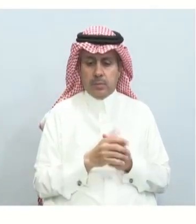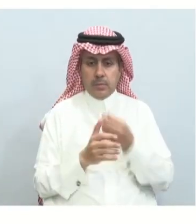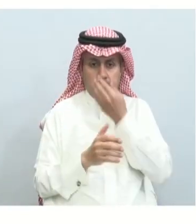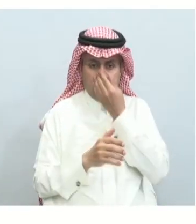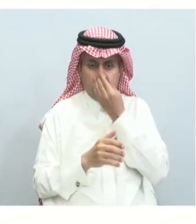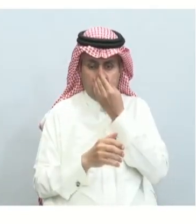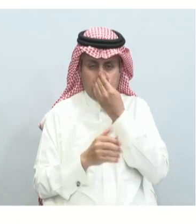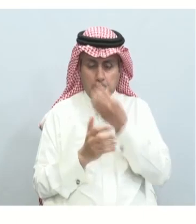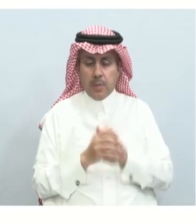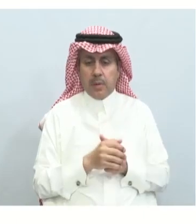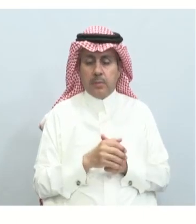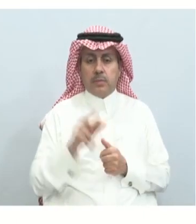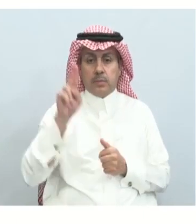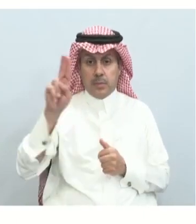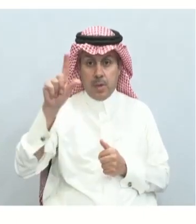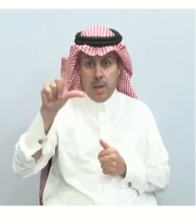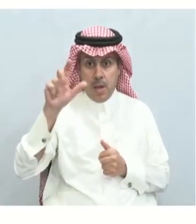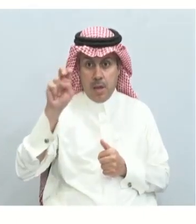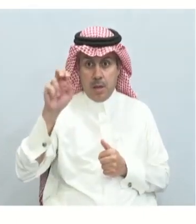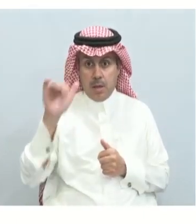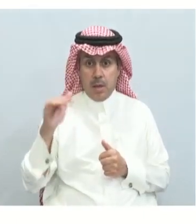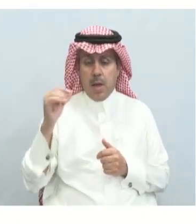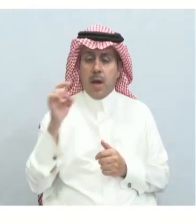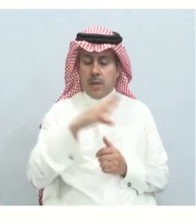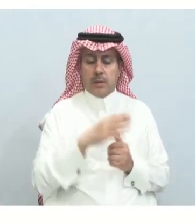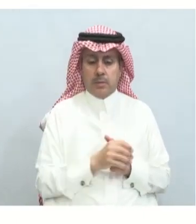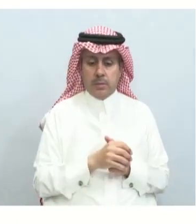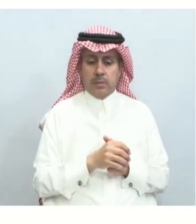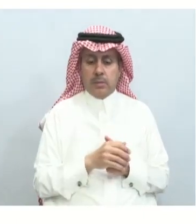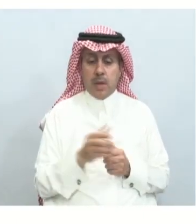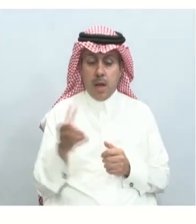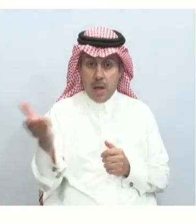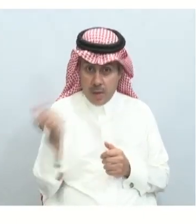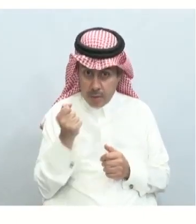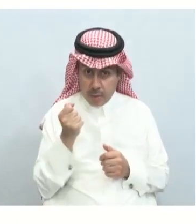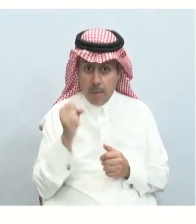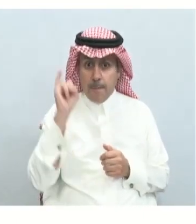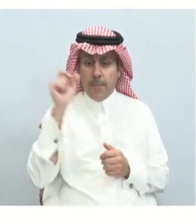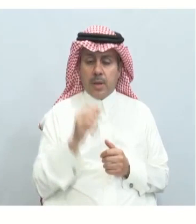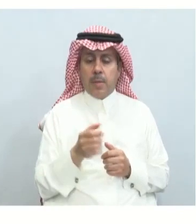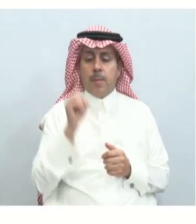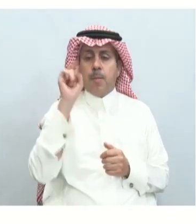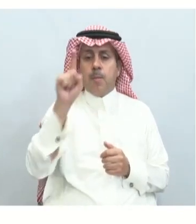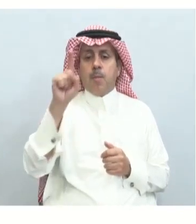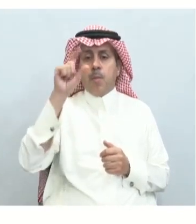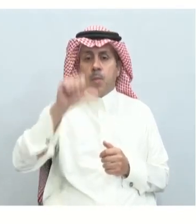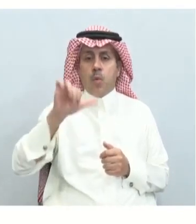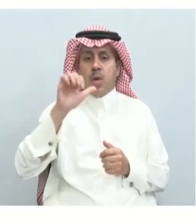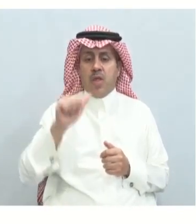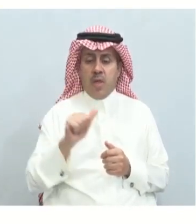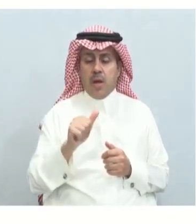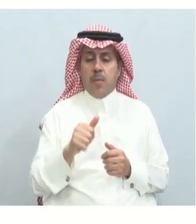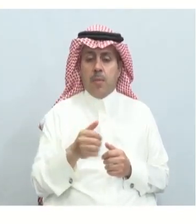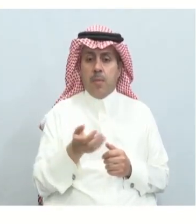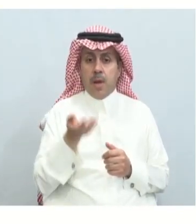الطريقه الاولى في حال عدم نجاح التلقيح الداخلي فانه يتم اخذ عدد من البويضات من رحم المراه